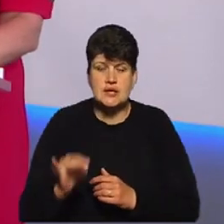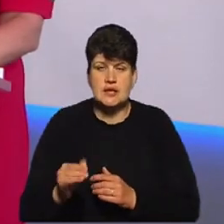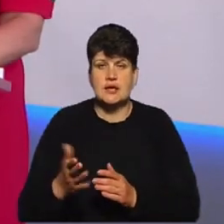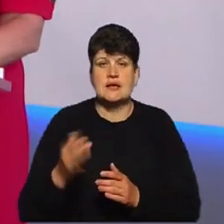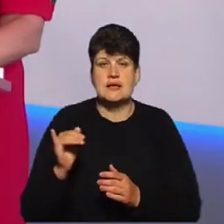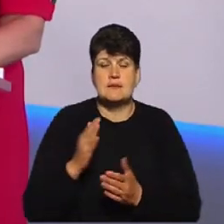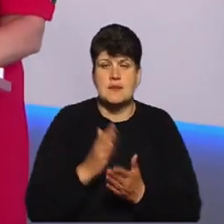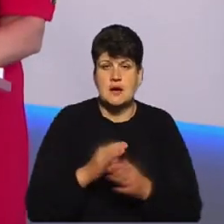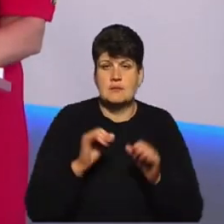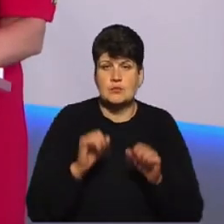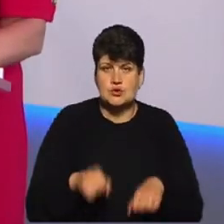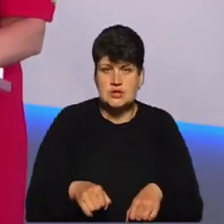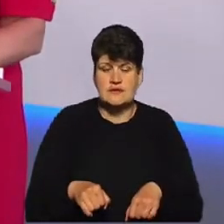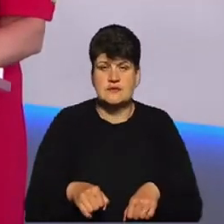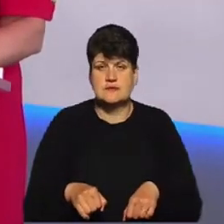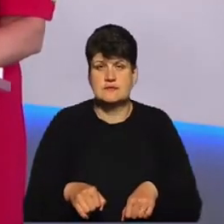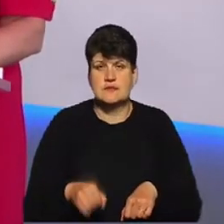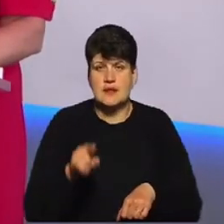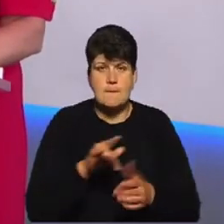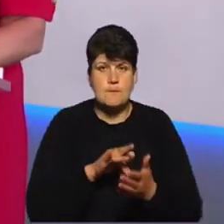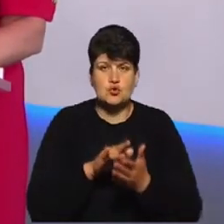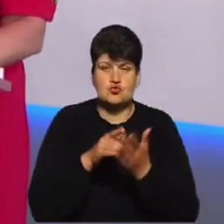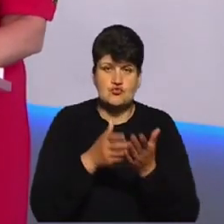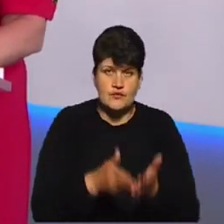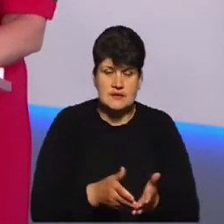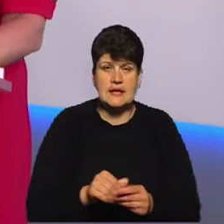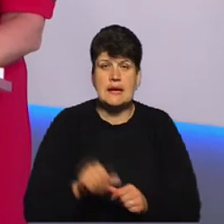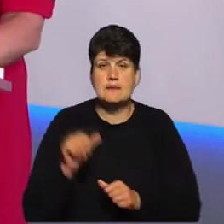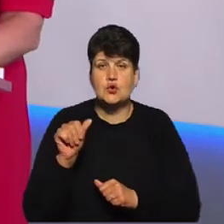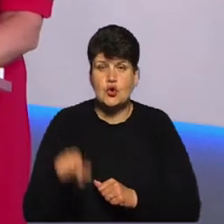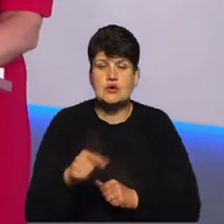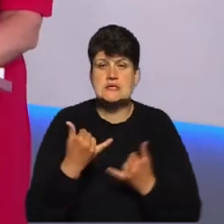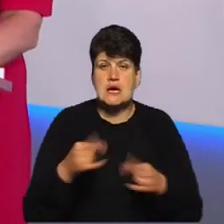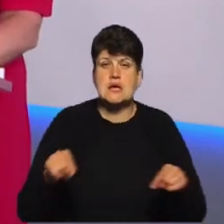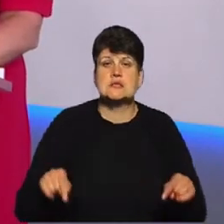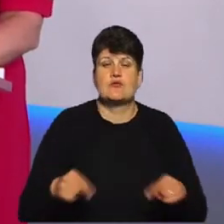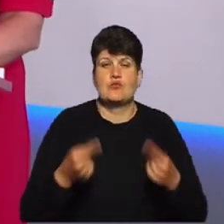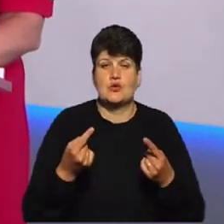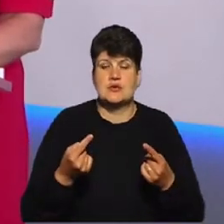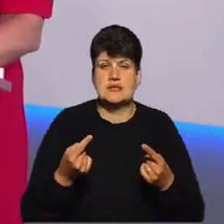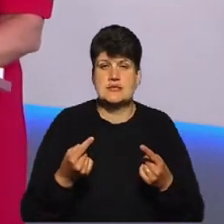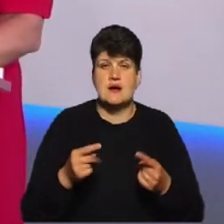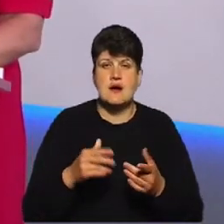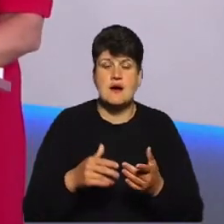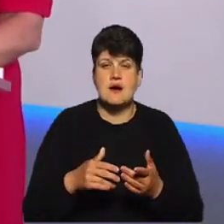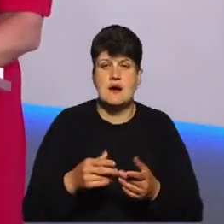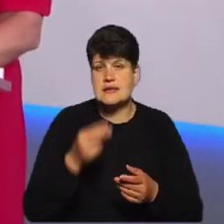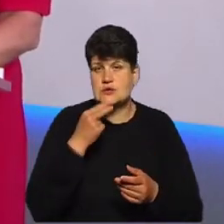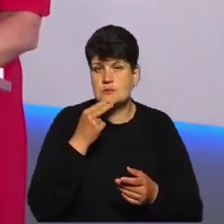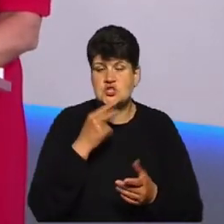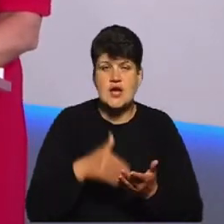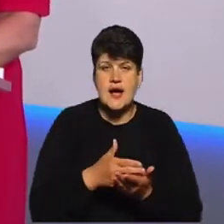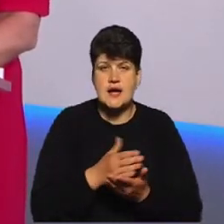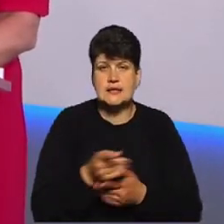там подорожувати. Окрім того, зараз створюється гастрономічна карта міста Тернополя. Це такий буде своєрідний гастрономічний